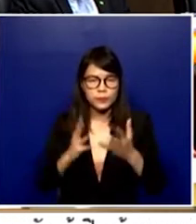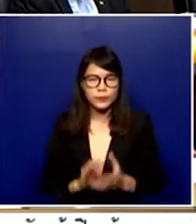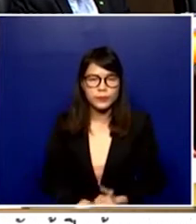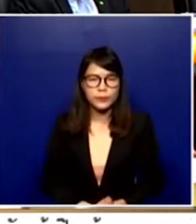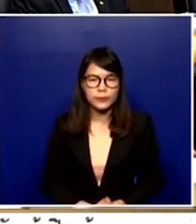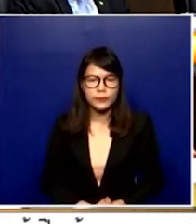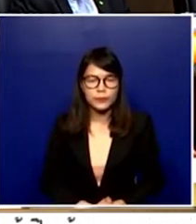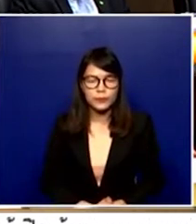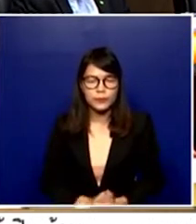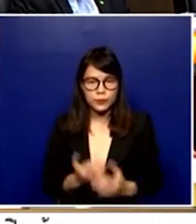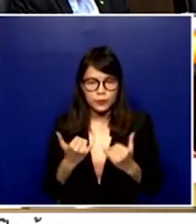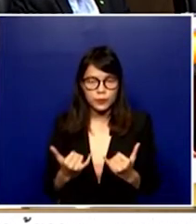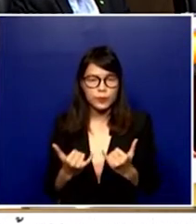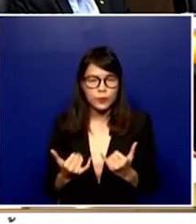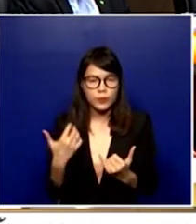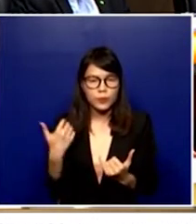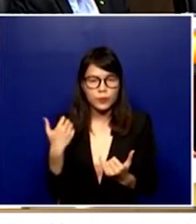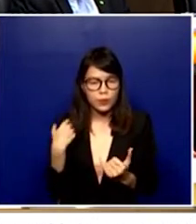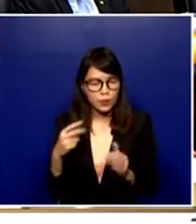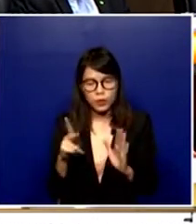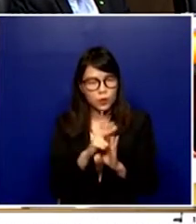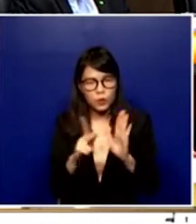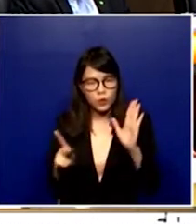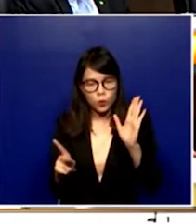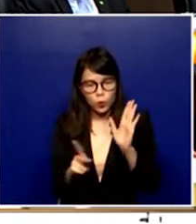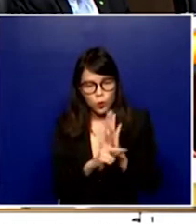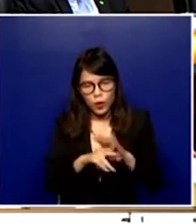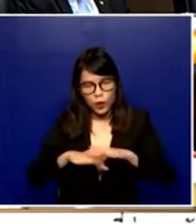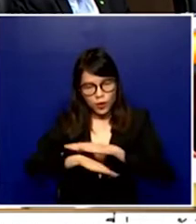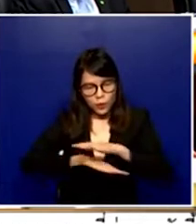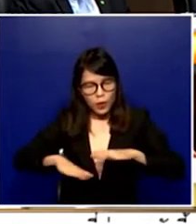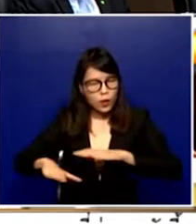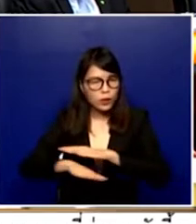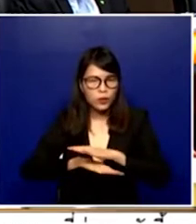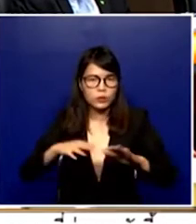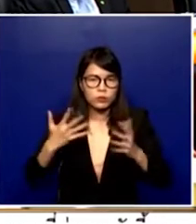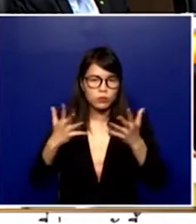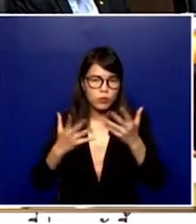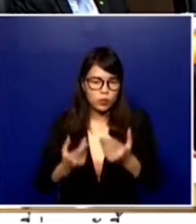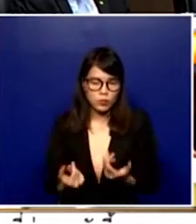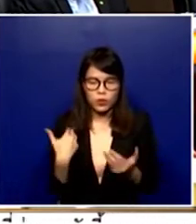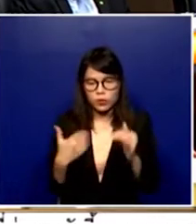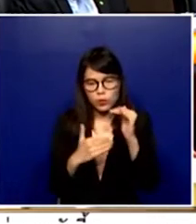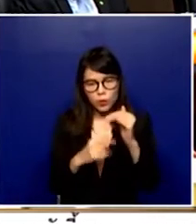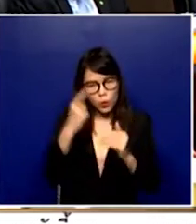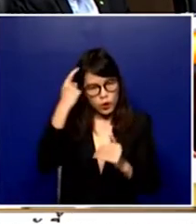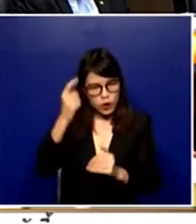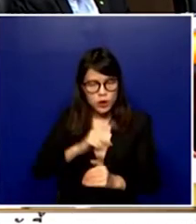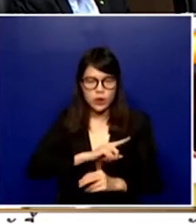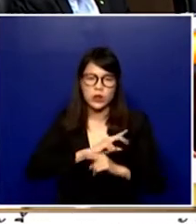ชั้ไม่สามารอ้างองกฎหมายอะไรได้มเปราเบลี่มปลอutzท่เข่ hundreds